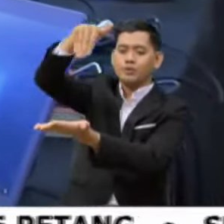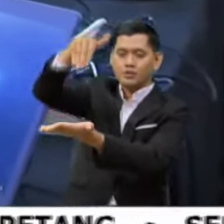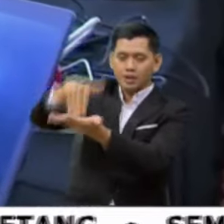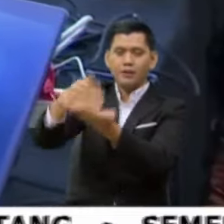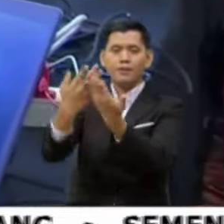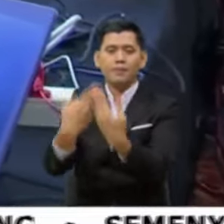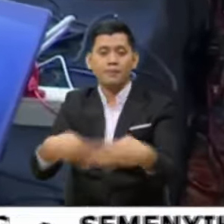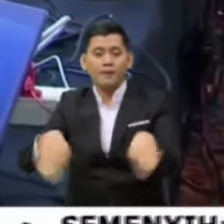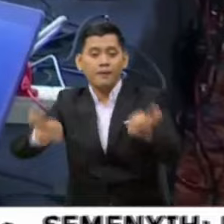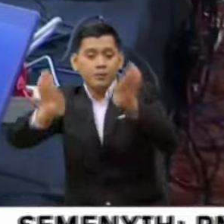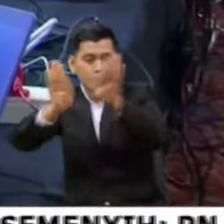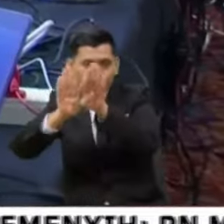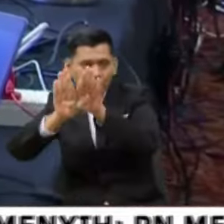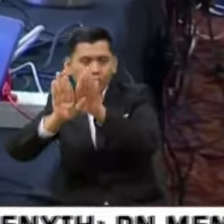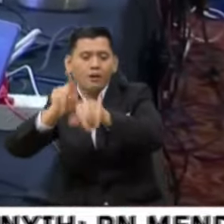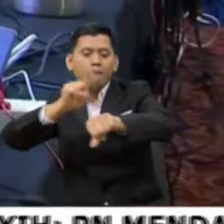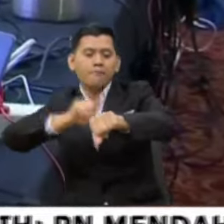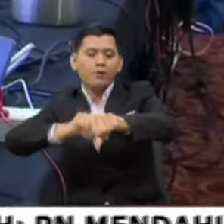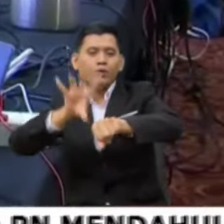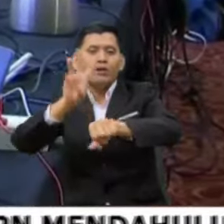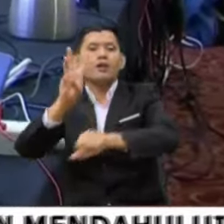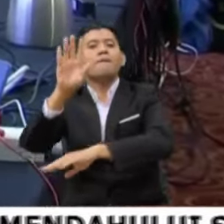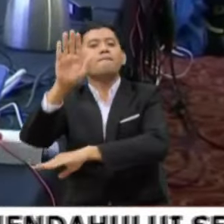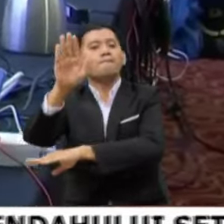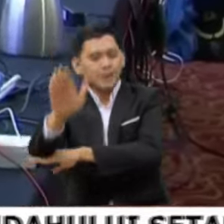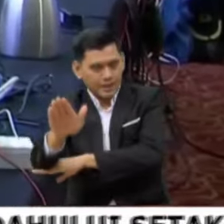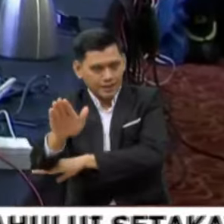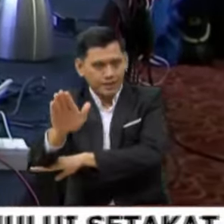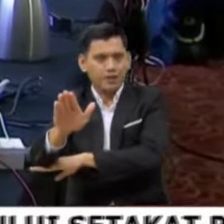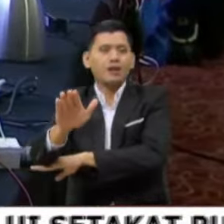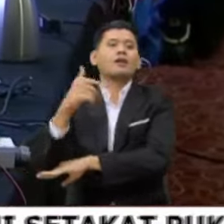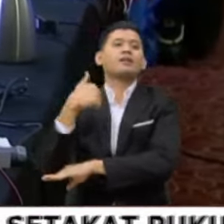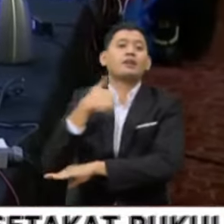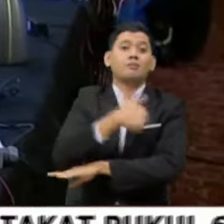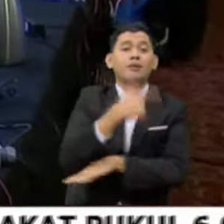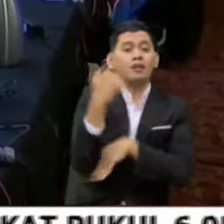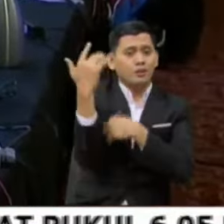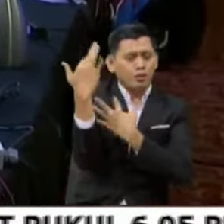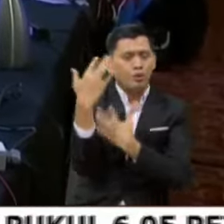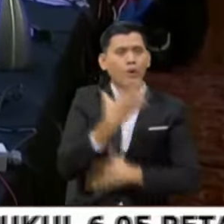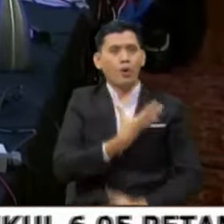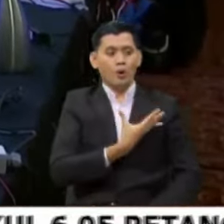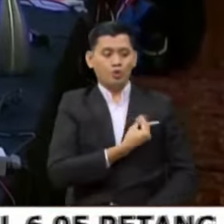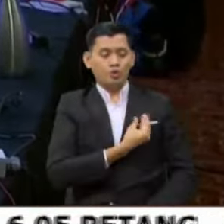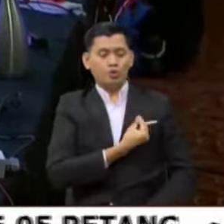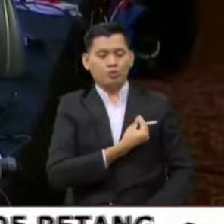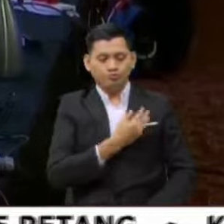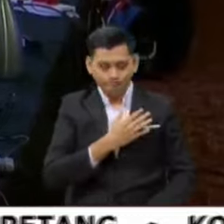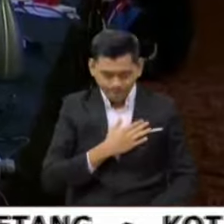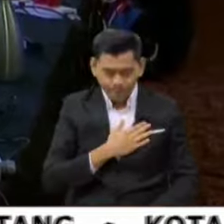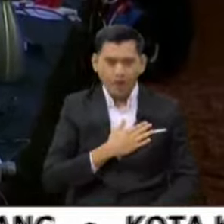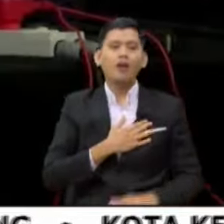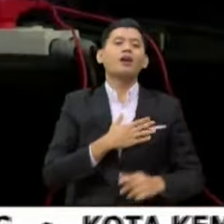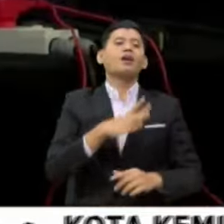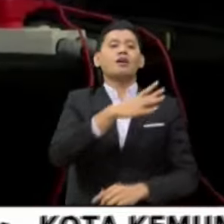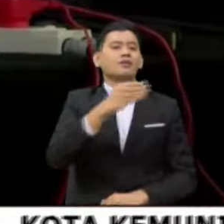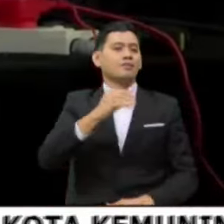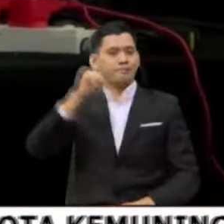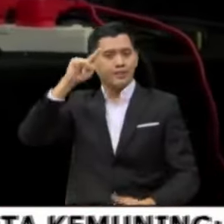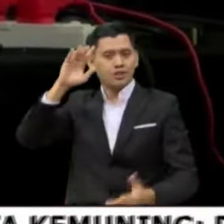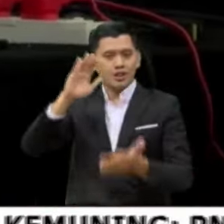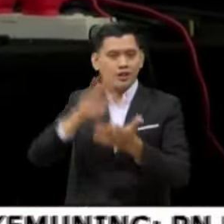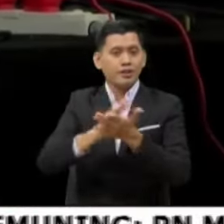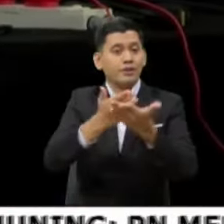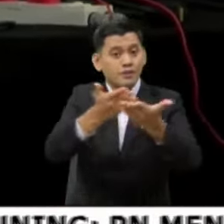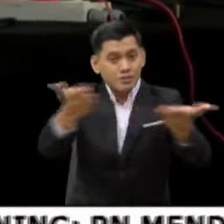jam 6 petang tadi. Bukan hanya kami yang menanti di sini dengan penuh debaran, malah saya yakin semua